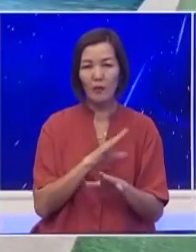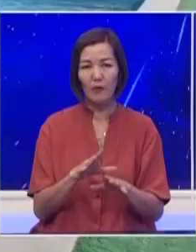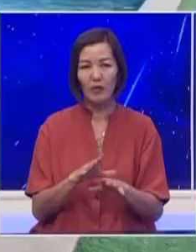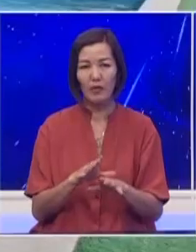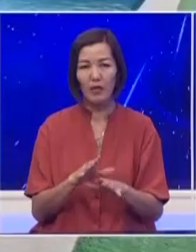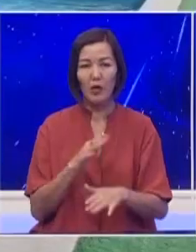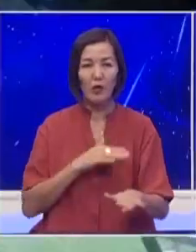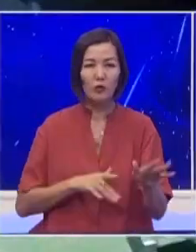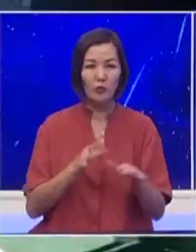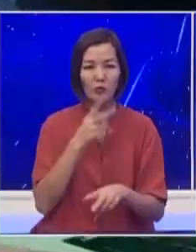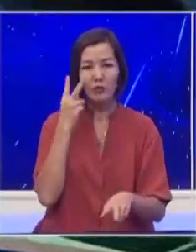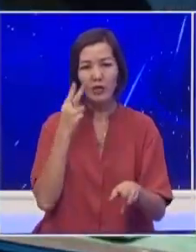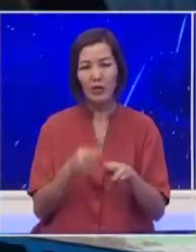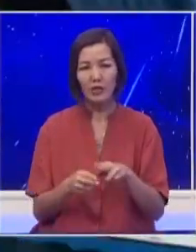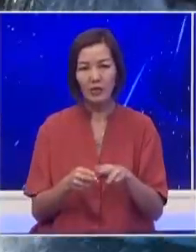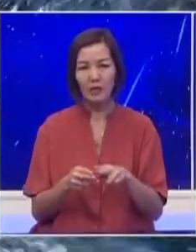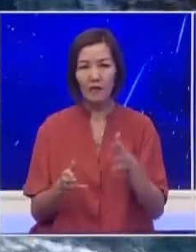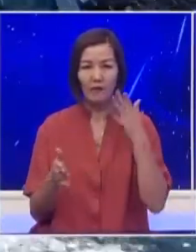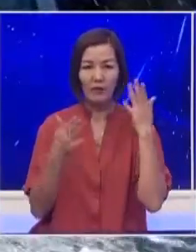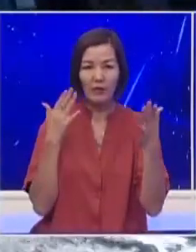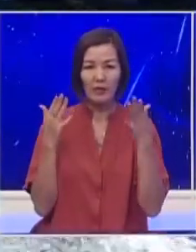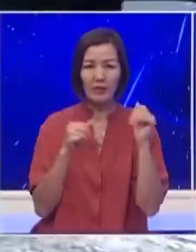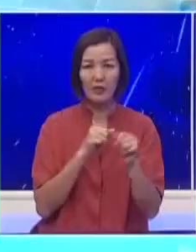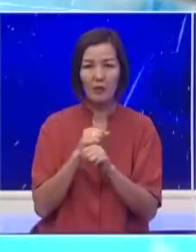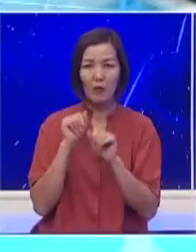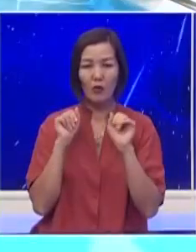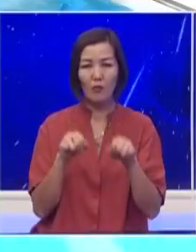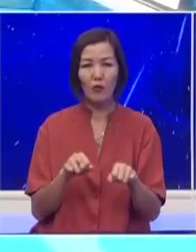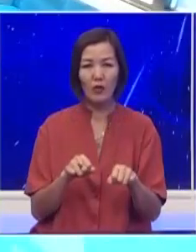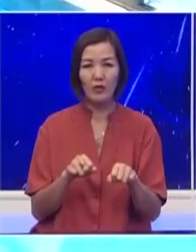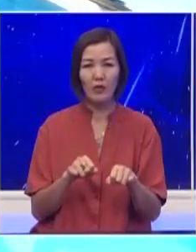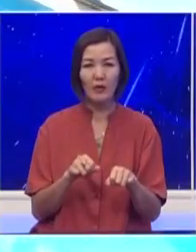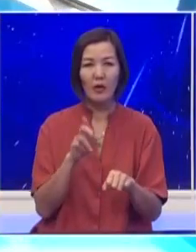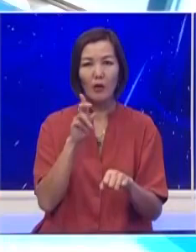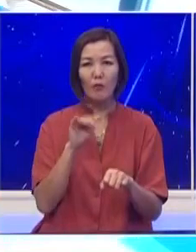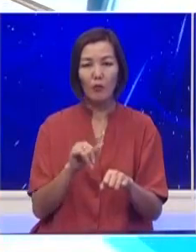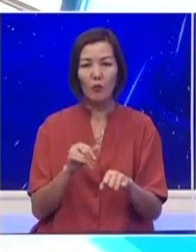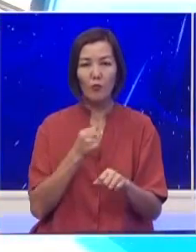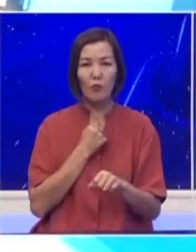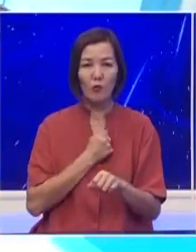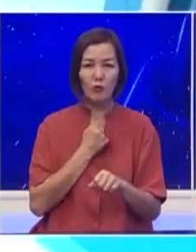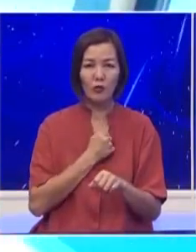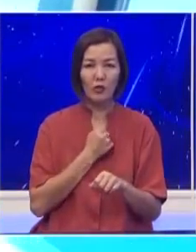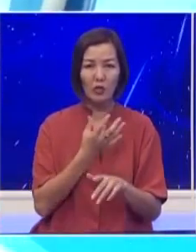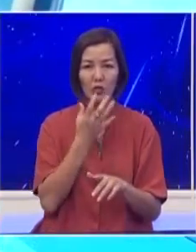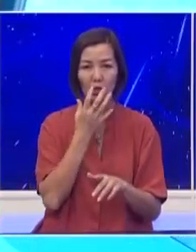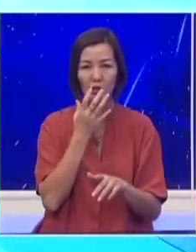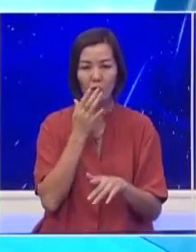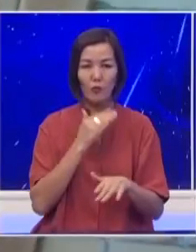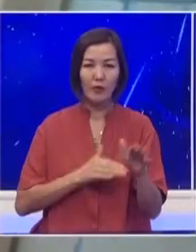сіз мұнда келіп демалысыңызды көңілді өткізе аласыз. Ол үшін арнайы бу моншасы және жылытылған бассейн